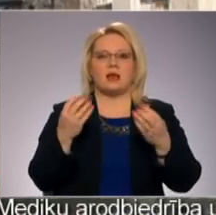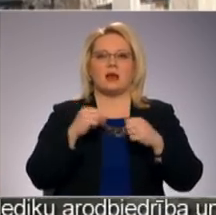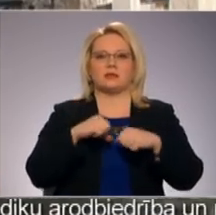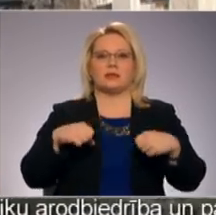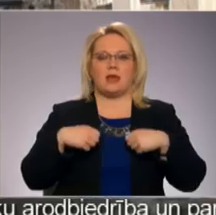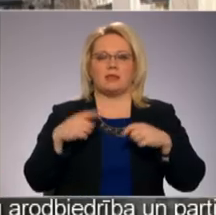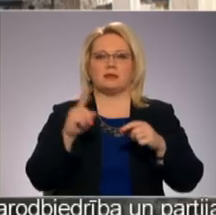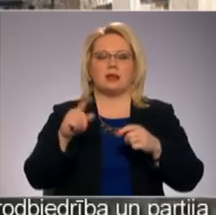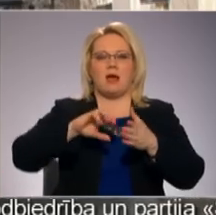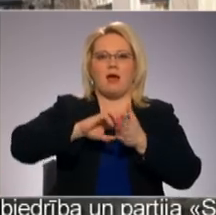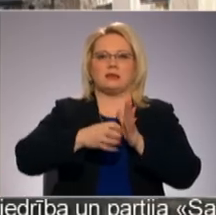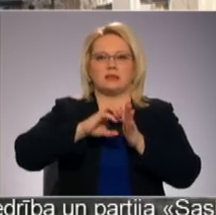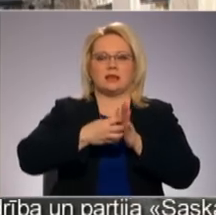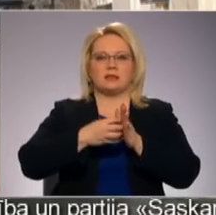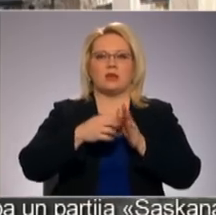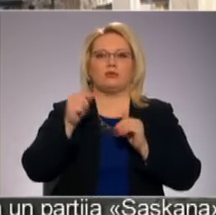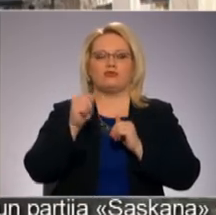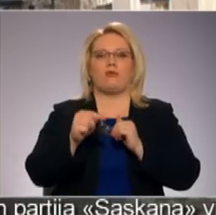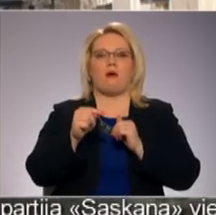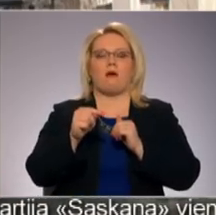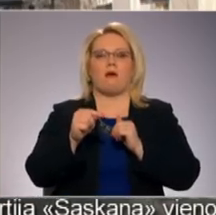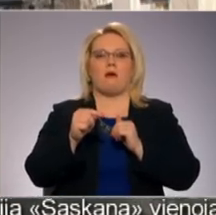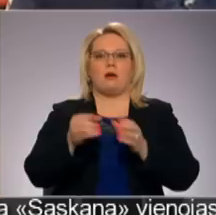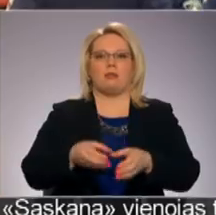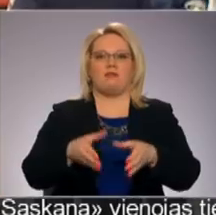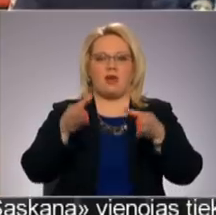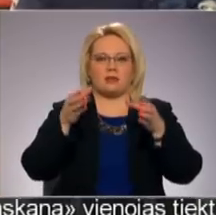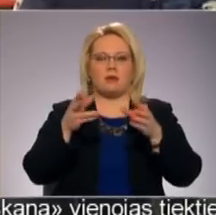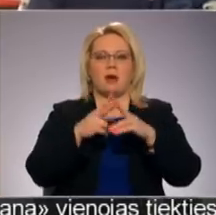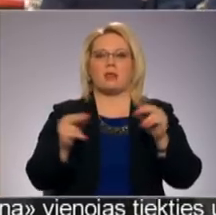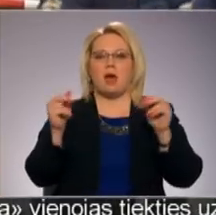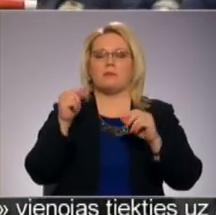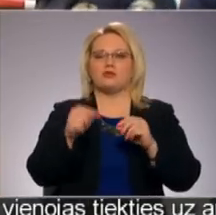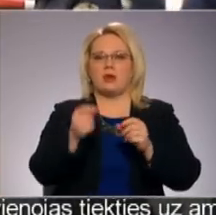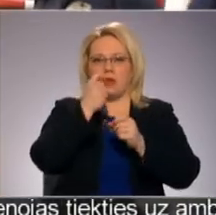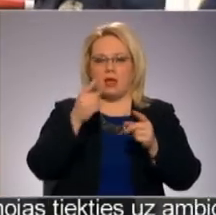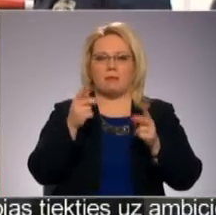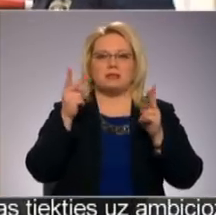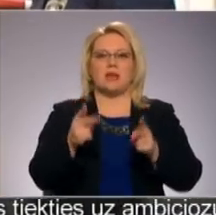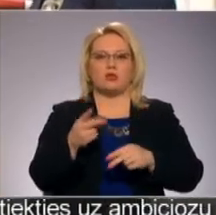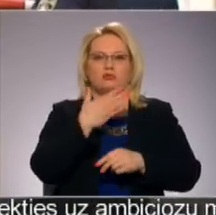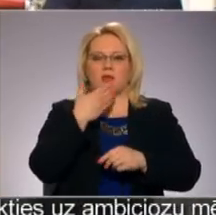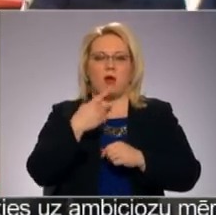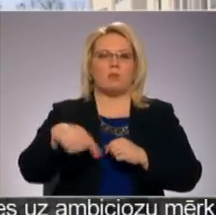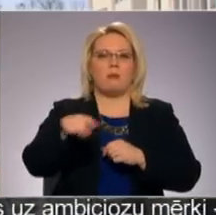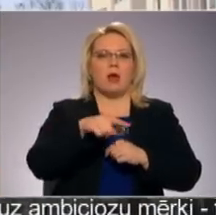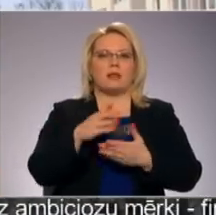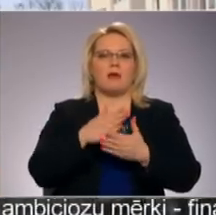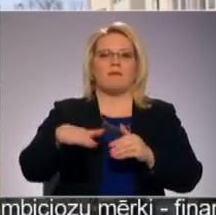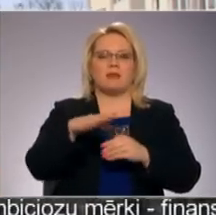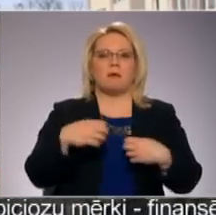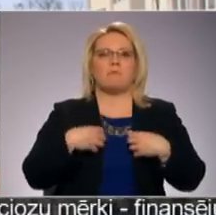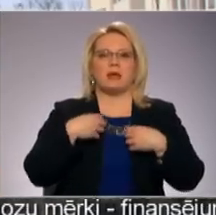kurš tātad ir aiztaisījis ciet šo te tvertni. Ja. Par laimi šajā negadījumā cietušo nav un apkārtējai videi briesmas